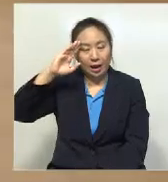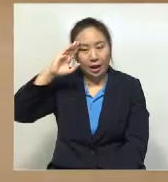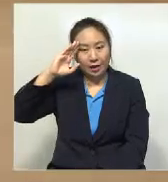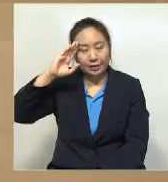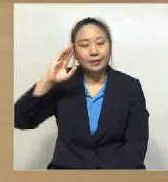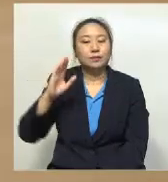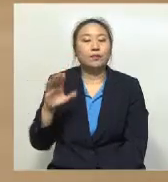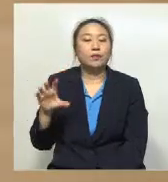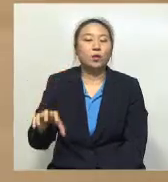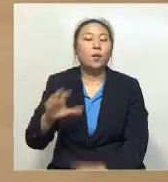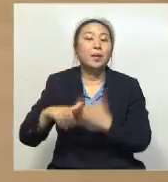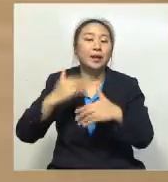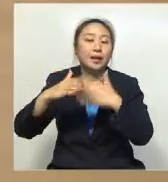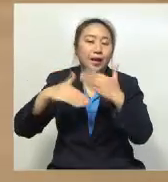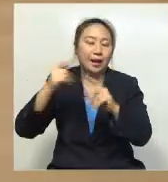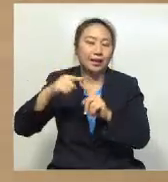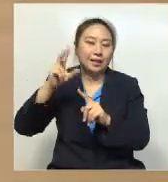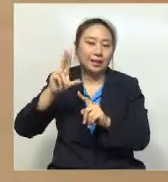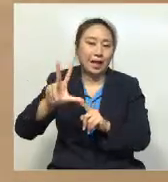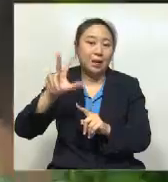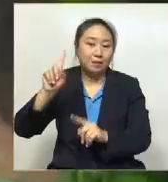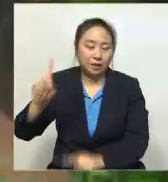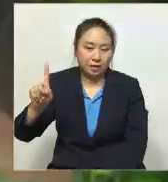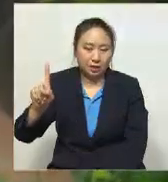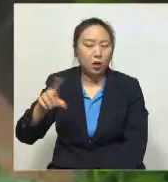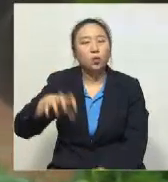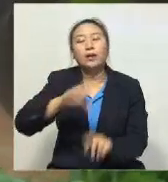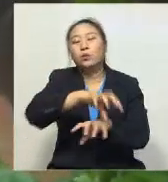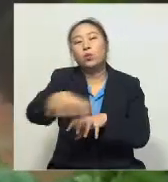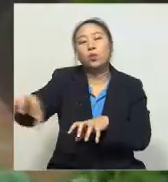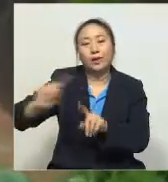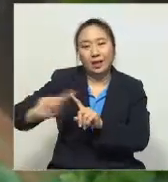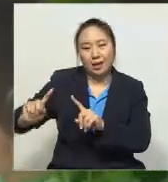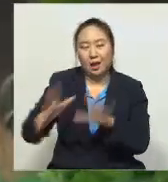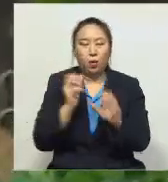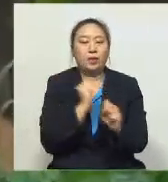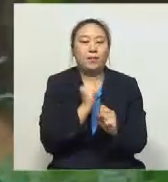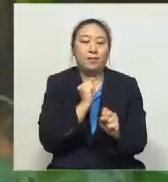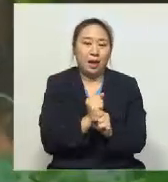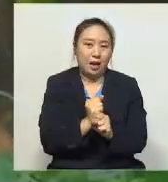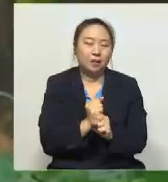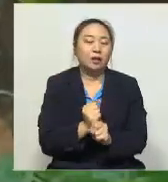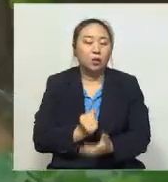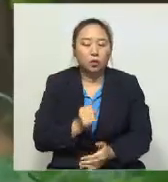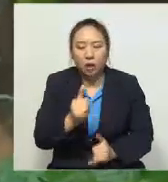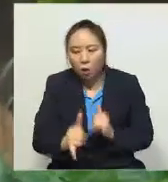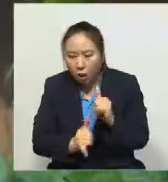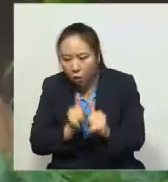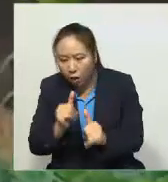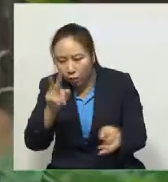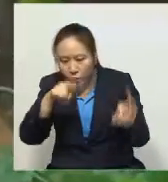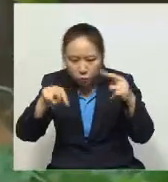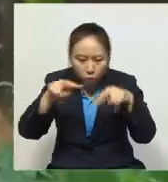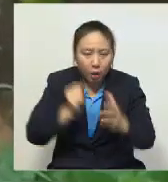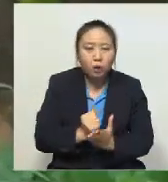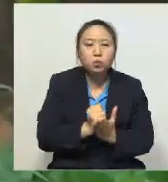ที่10หน่วยพัฒนาการเคลื่อนที่ที่31หน่วยเฉพาะกิจที่32และเจ้าหน้าที่ฝ่ายปกครองก็ต้องลงไปในพื้นที่เข้า